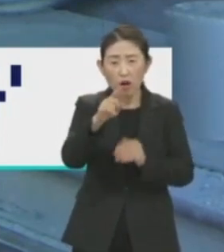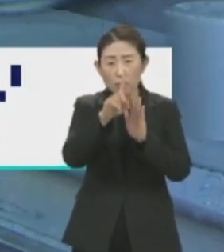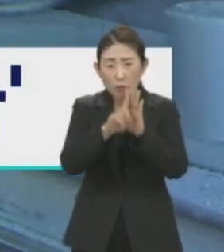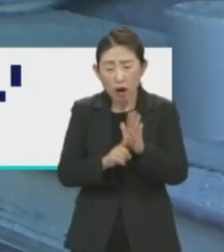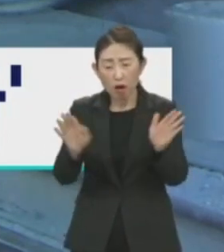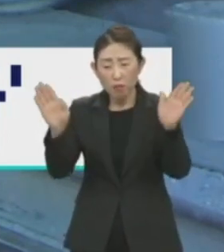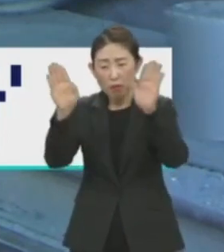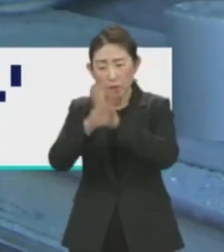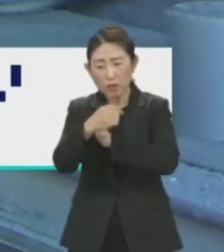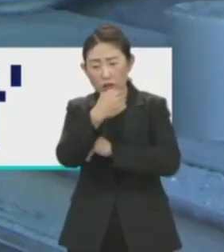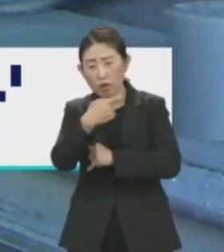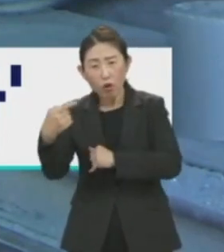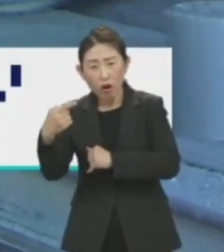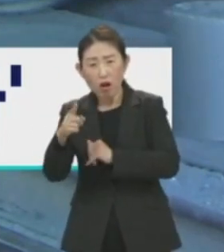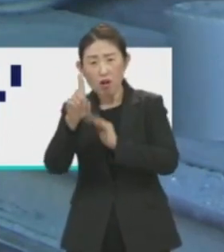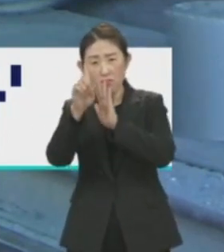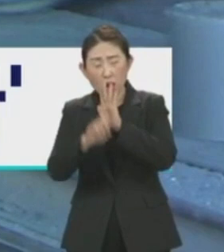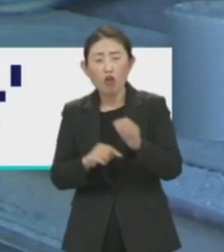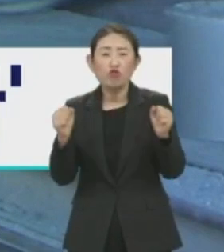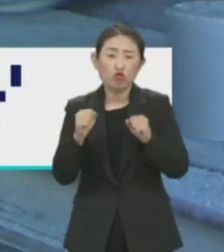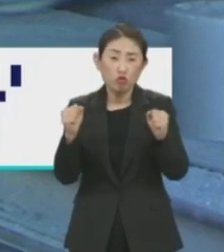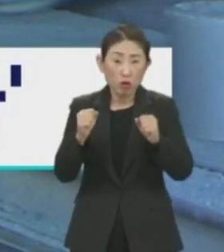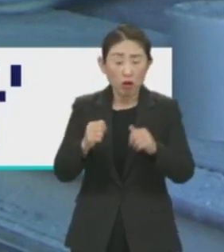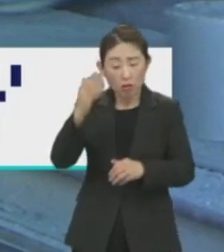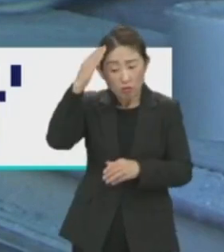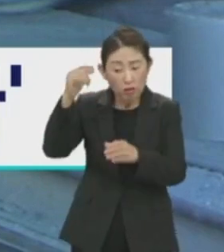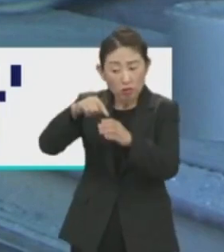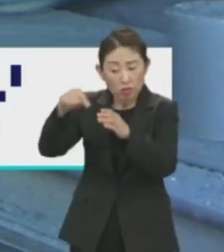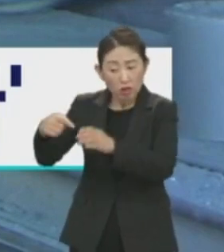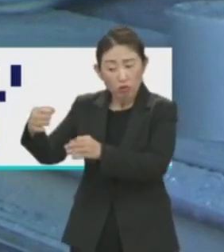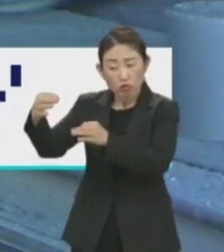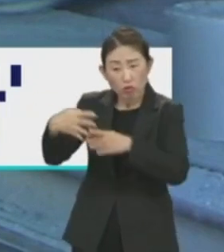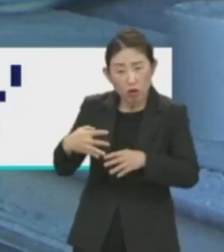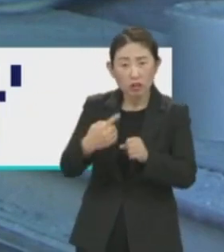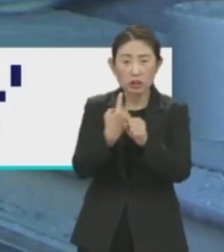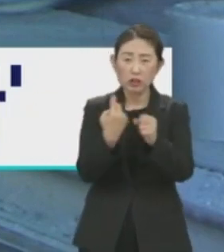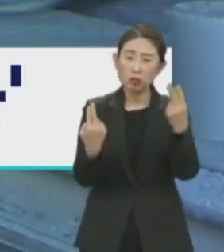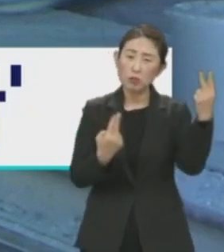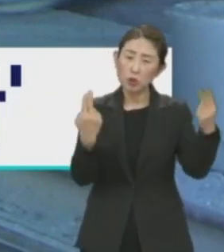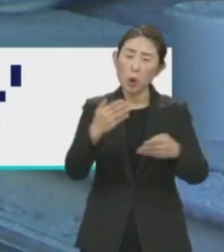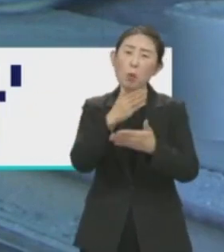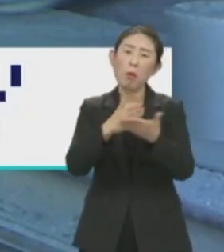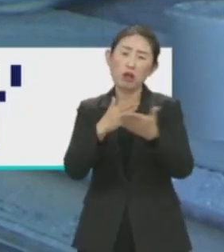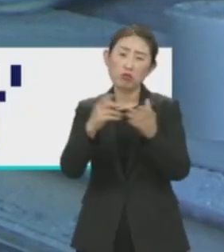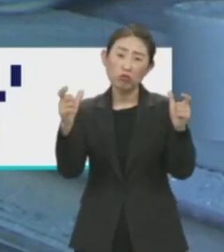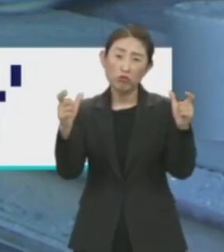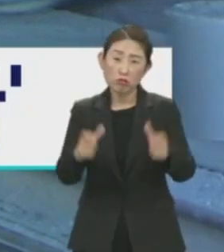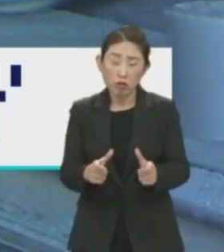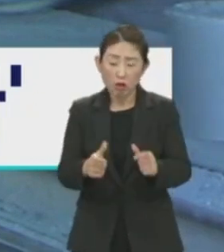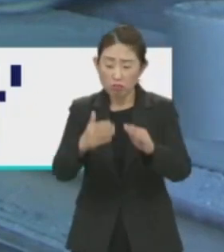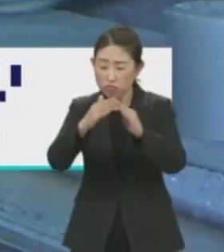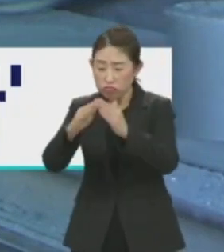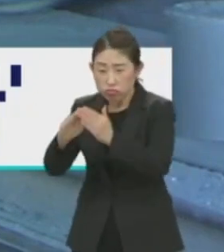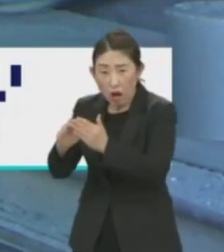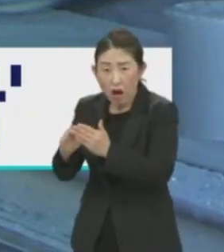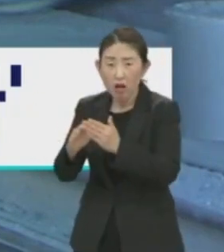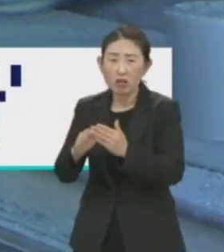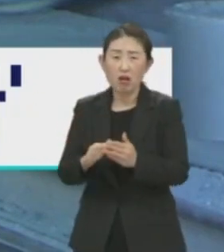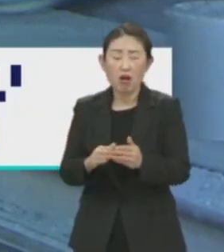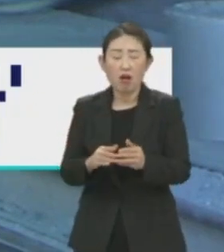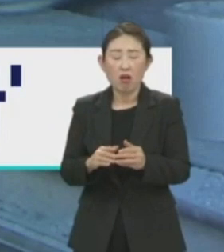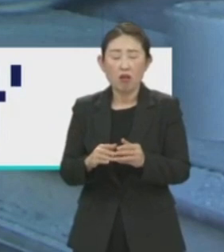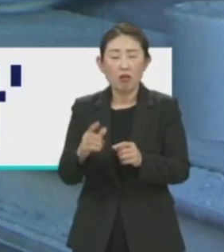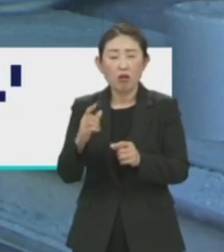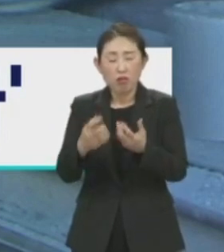기온이 뚝 떨어졌는데 올해 연탄 우원은 지난해 절반 수준밖에 되지 않아서 난방 취약계층에게는 더